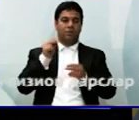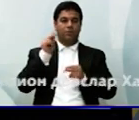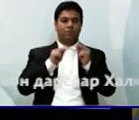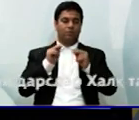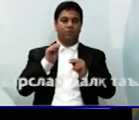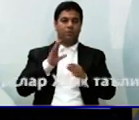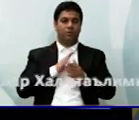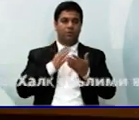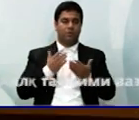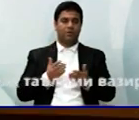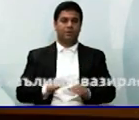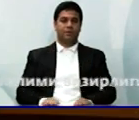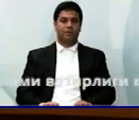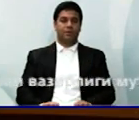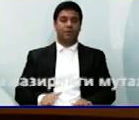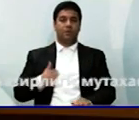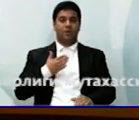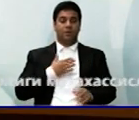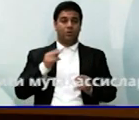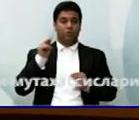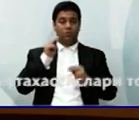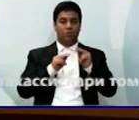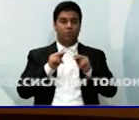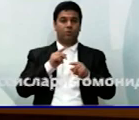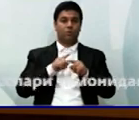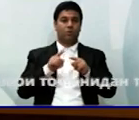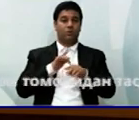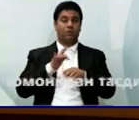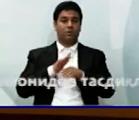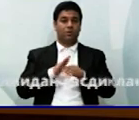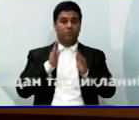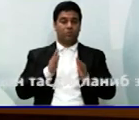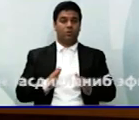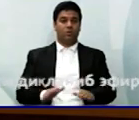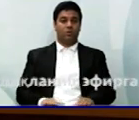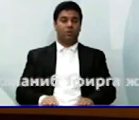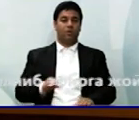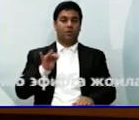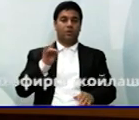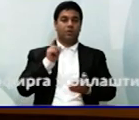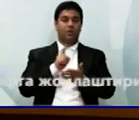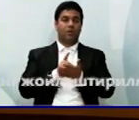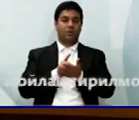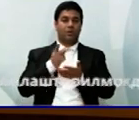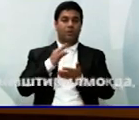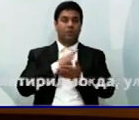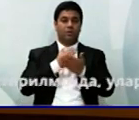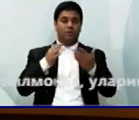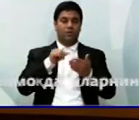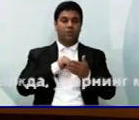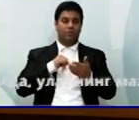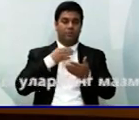поработали. Наш урок подходит к концу. И в качестве задания для